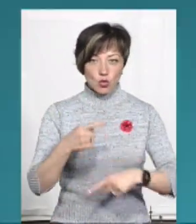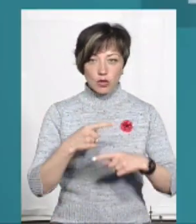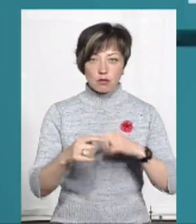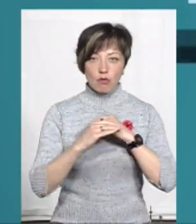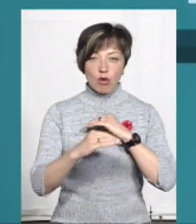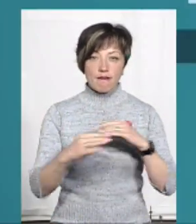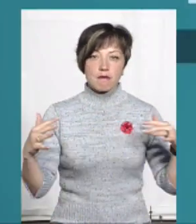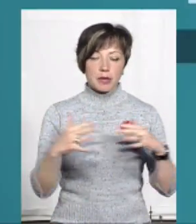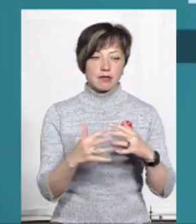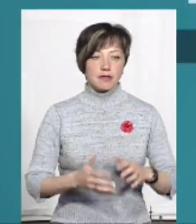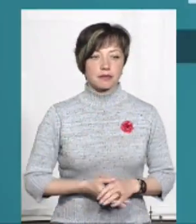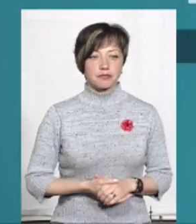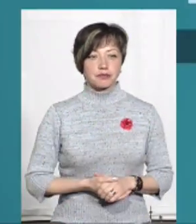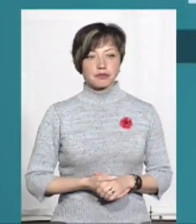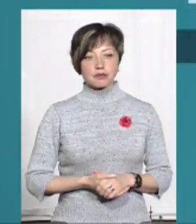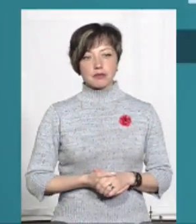битв.